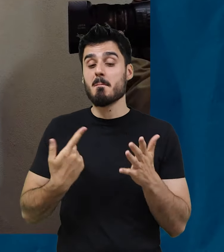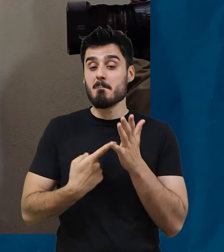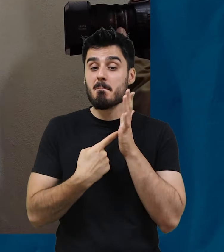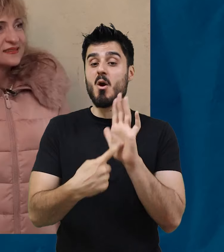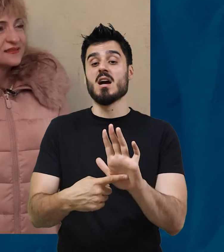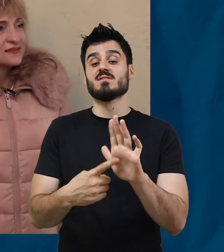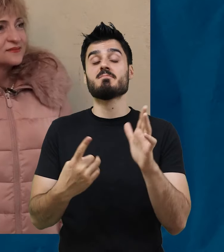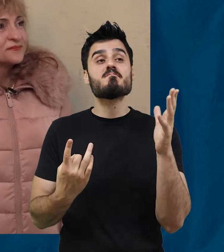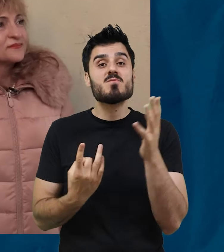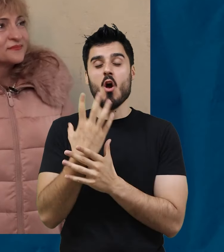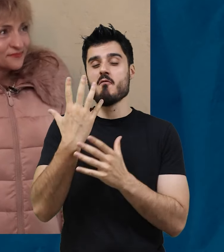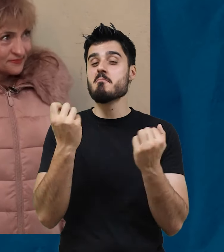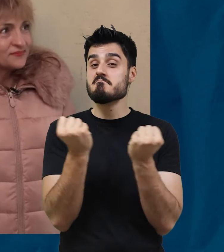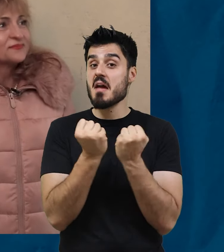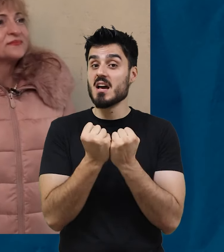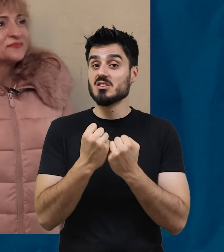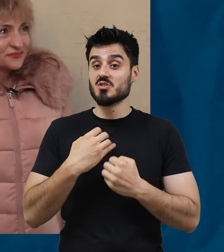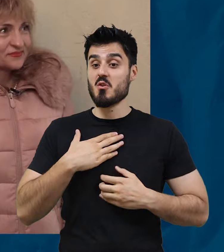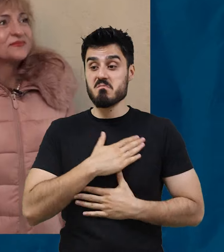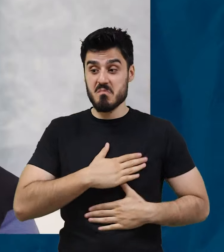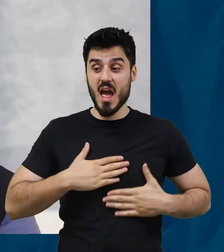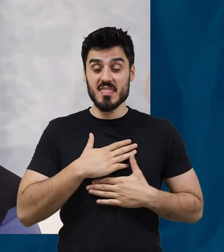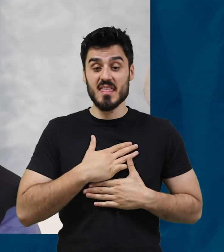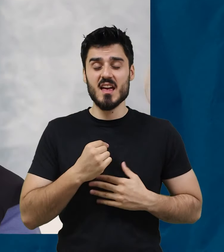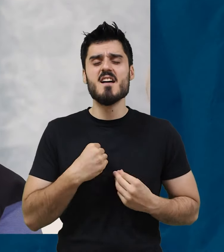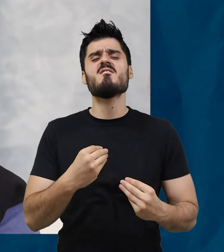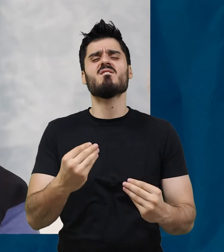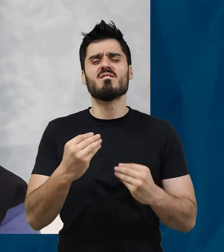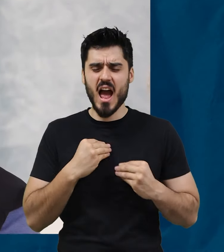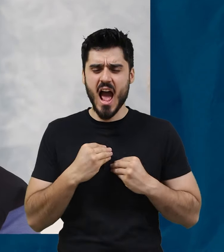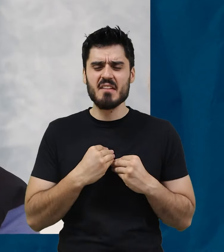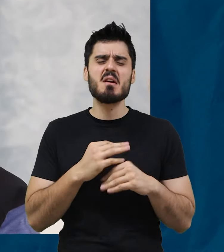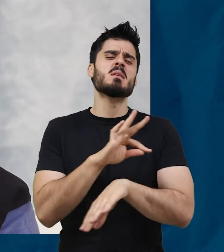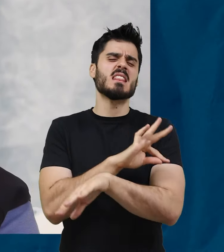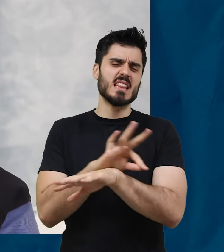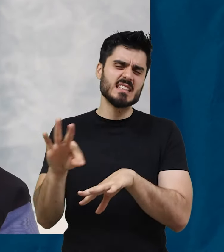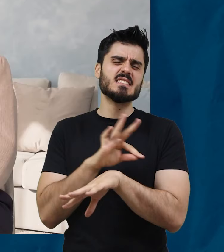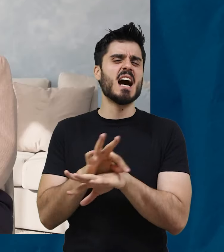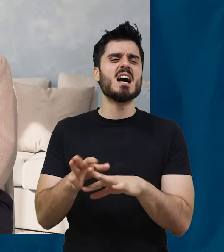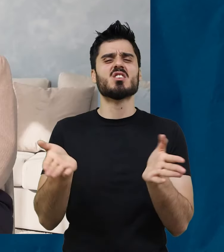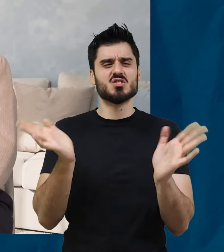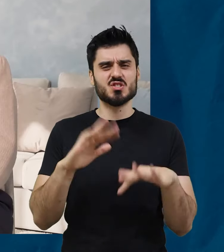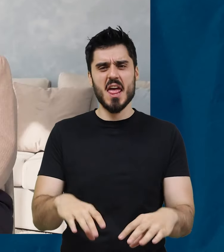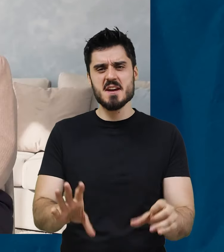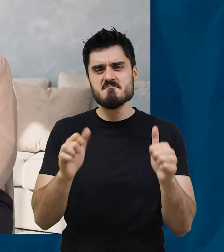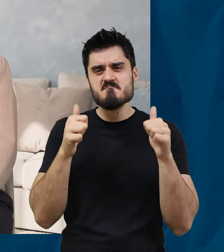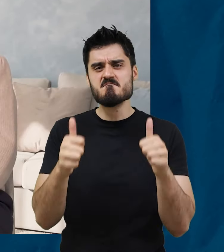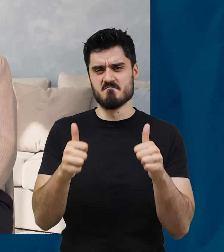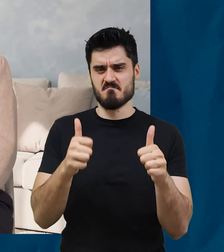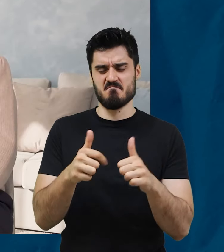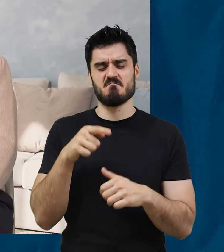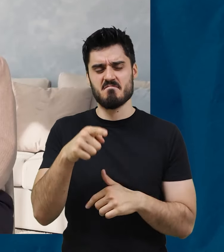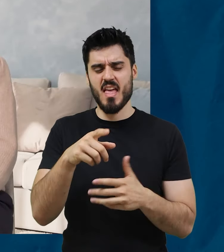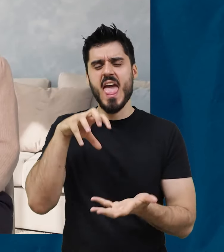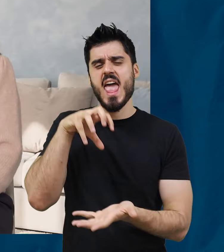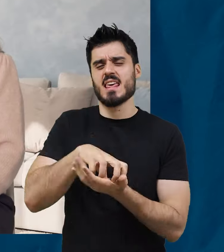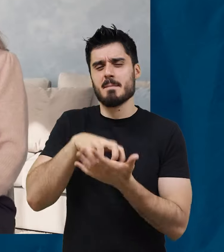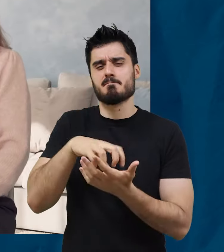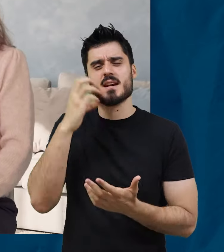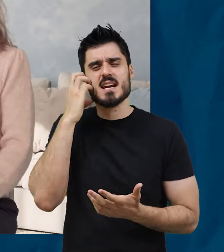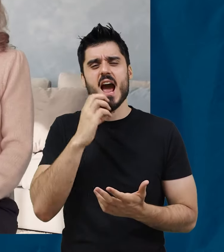банята. Изключително вярваме на дизайнерските решения, които колектива и екипа Караджов